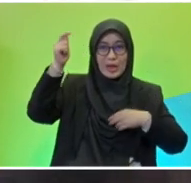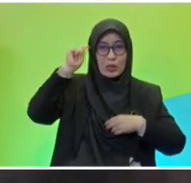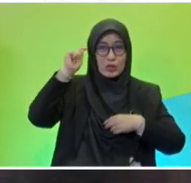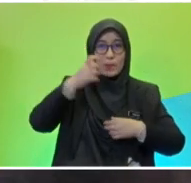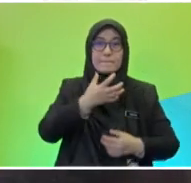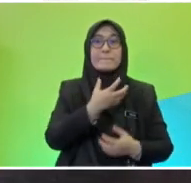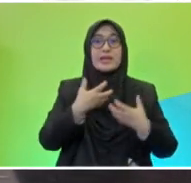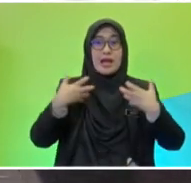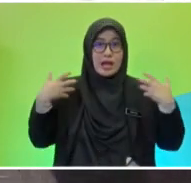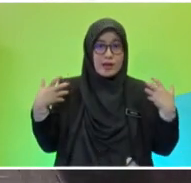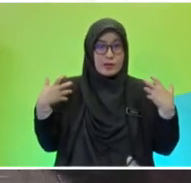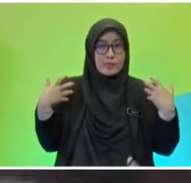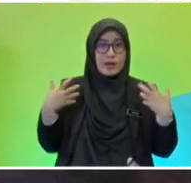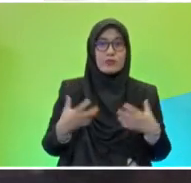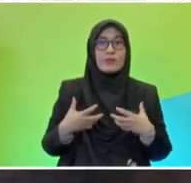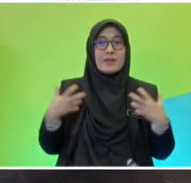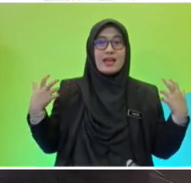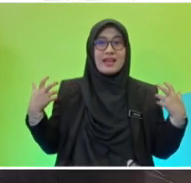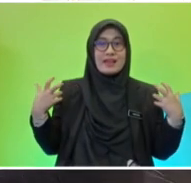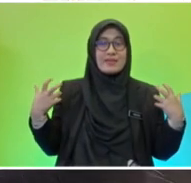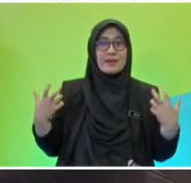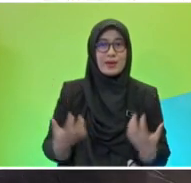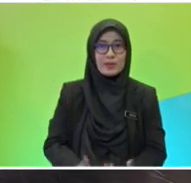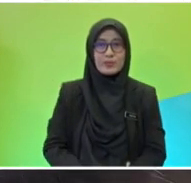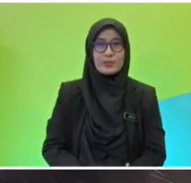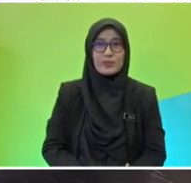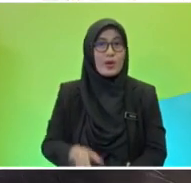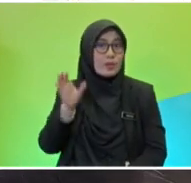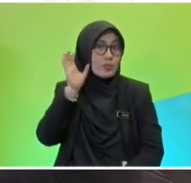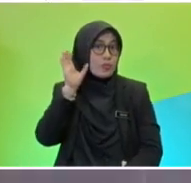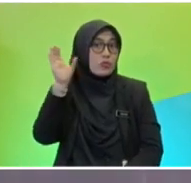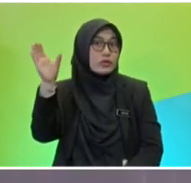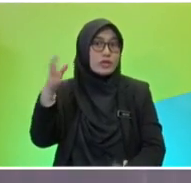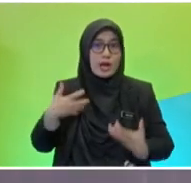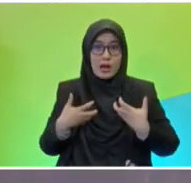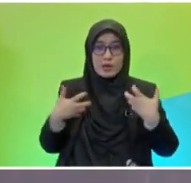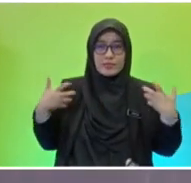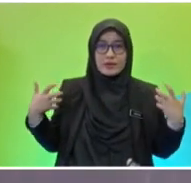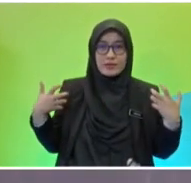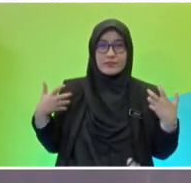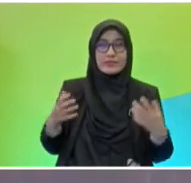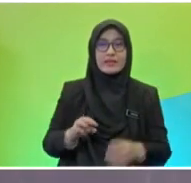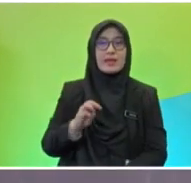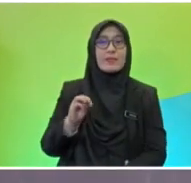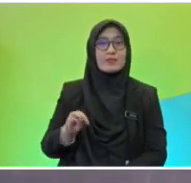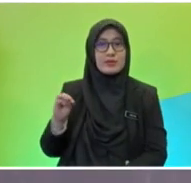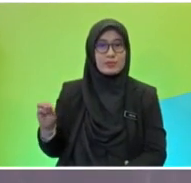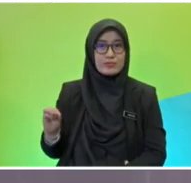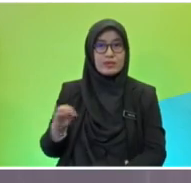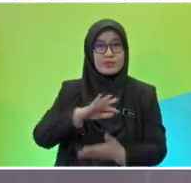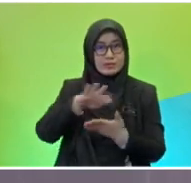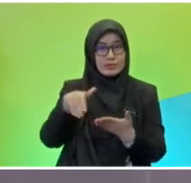dia. Harimau. Cuba buat bunyi harimau. Bagus. Okey, murid-murid juga pandai kan dia buat bunyi